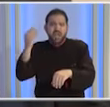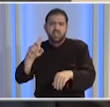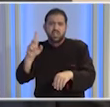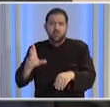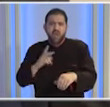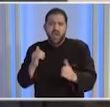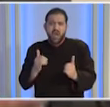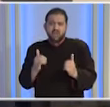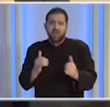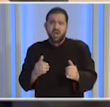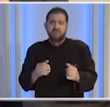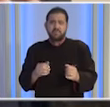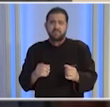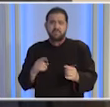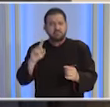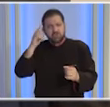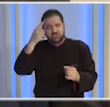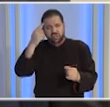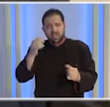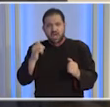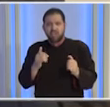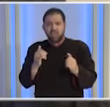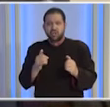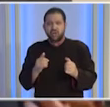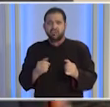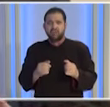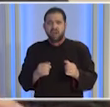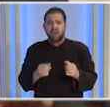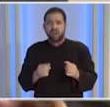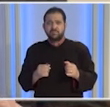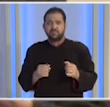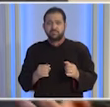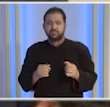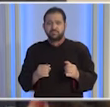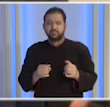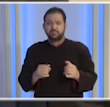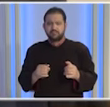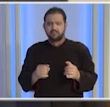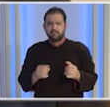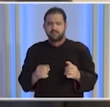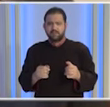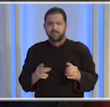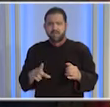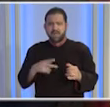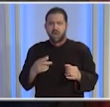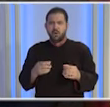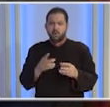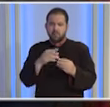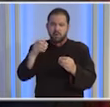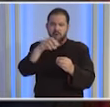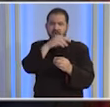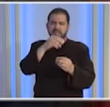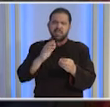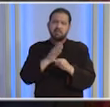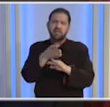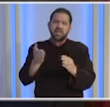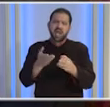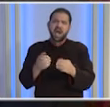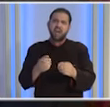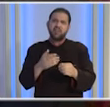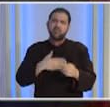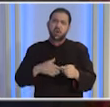să știe tot felul de ierburi, de chestiuni astea care le știau unii ca să producă avortul și așa. Dar astea